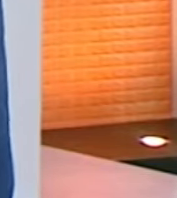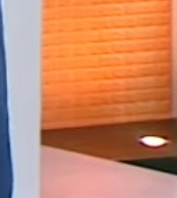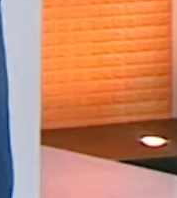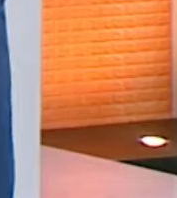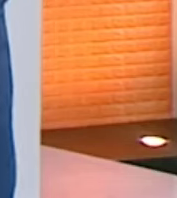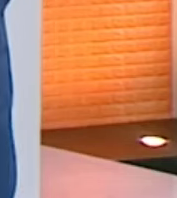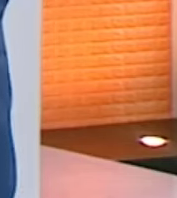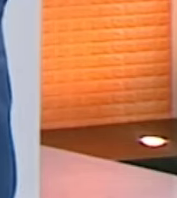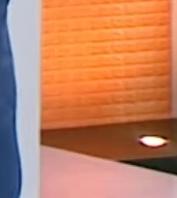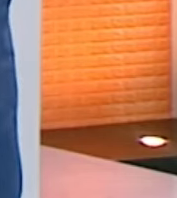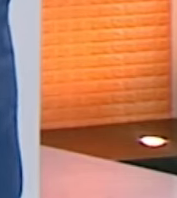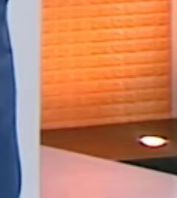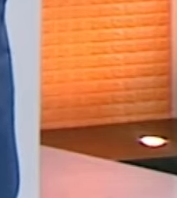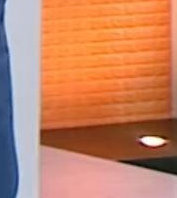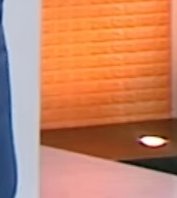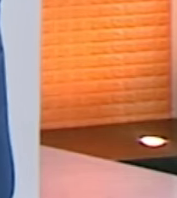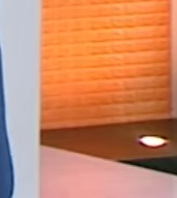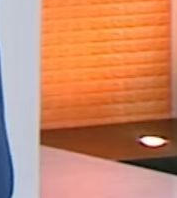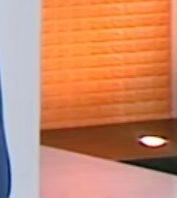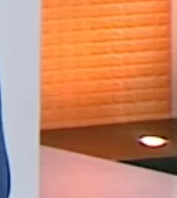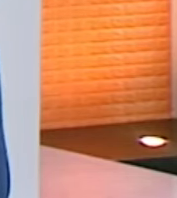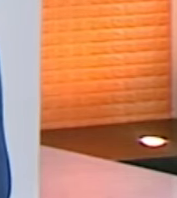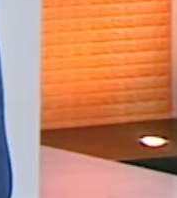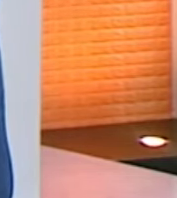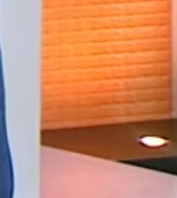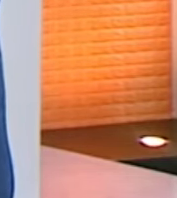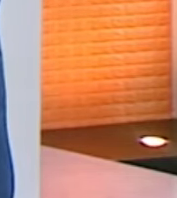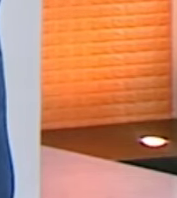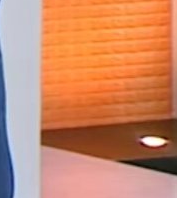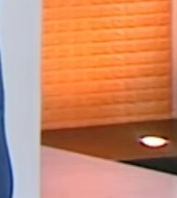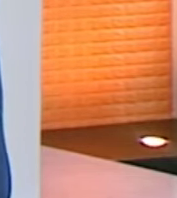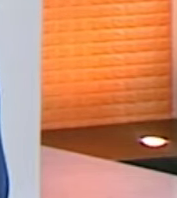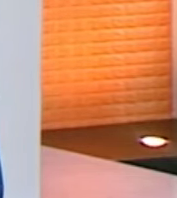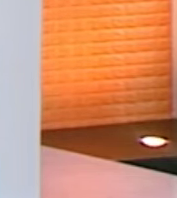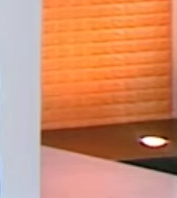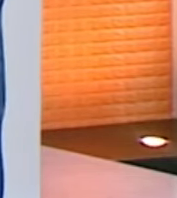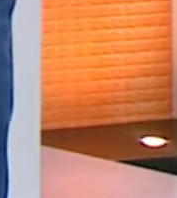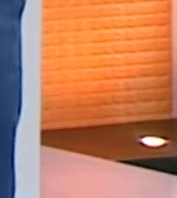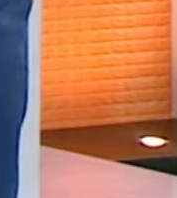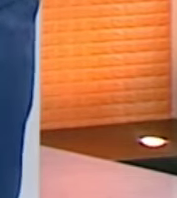sa YouTube. Sa mga kapuso abroad, subaybayan nyo kami sa GMA Pinoy